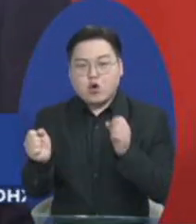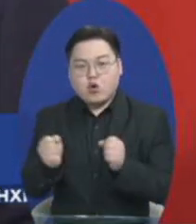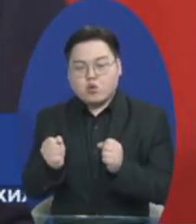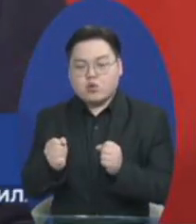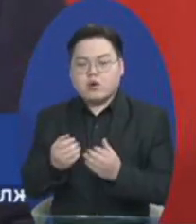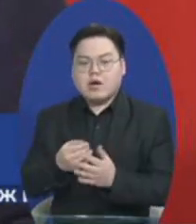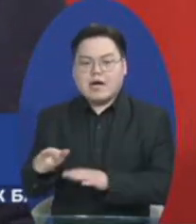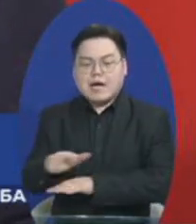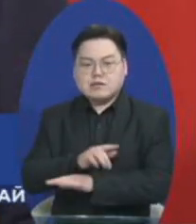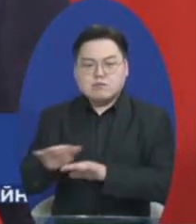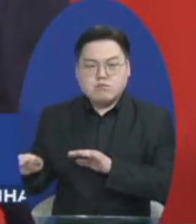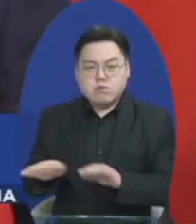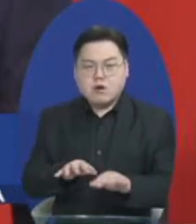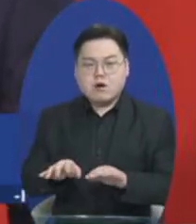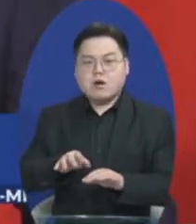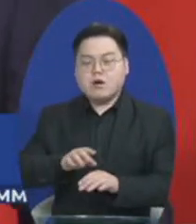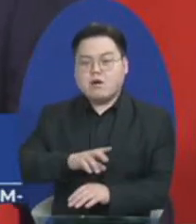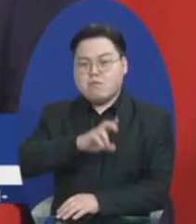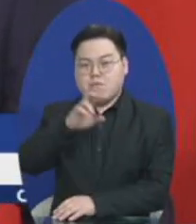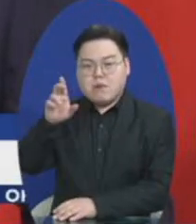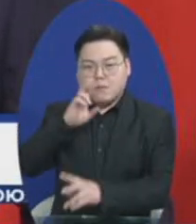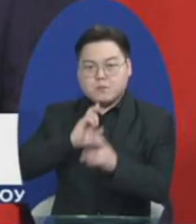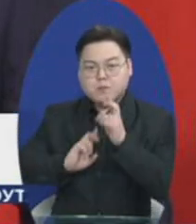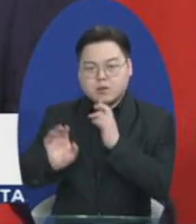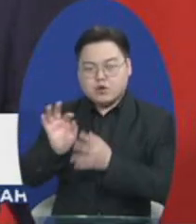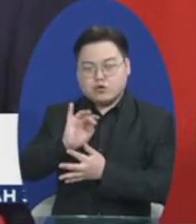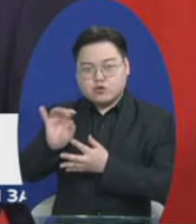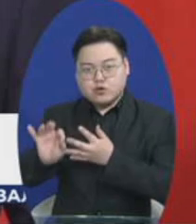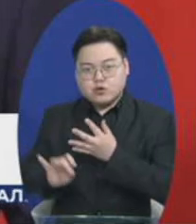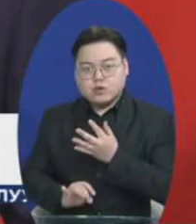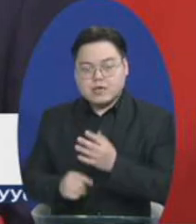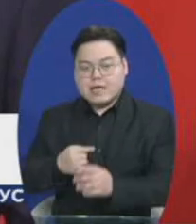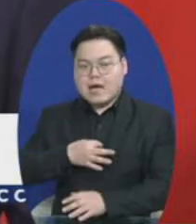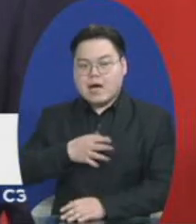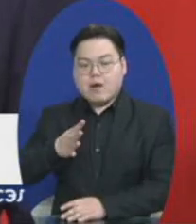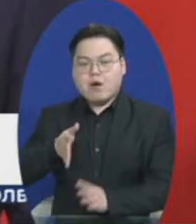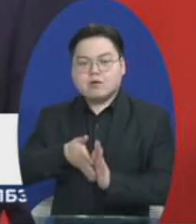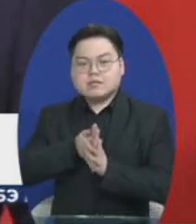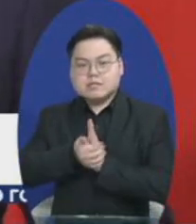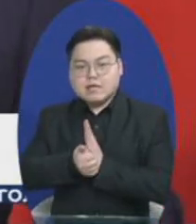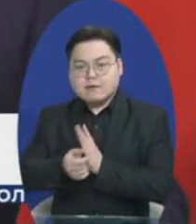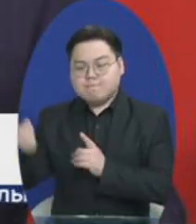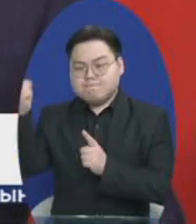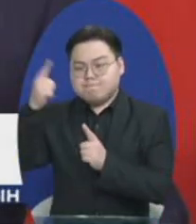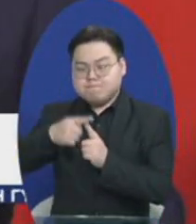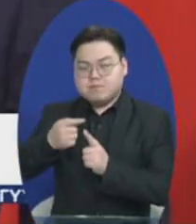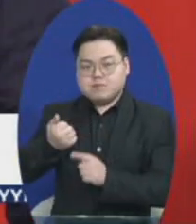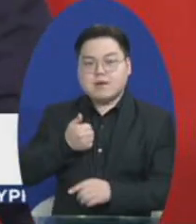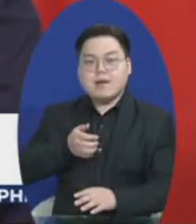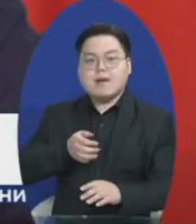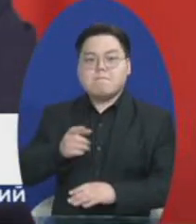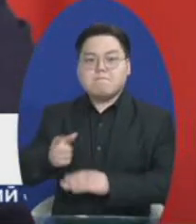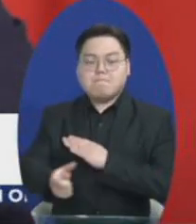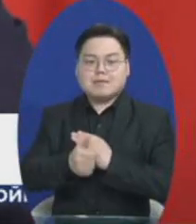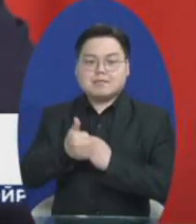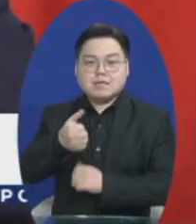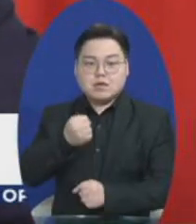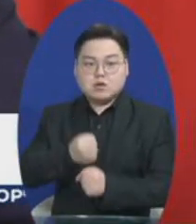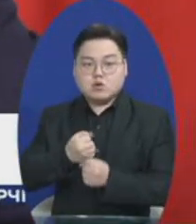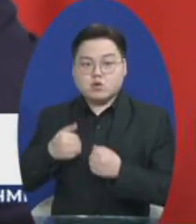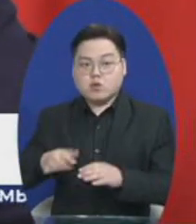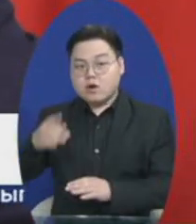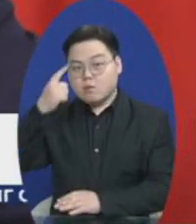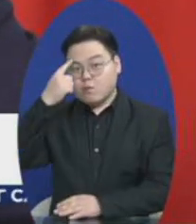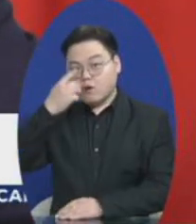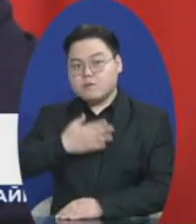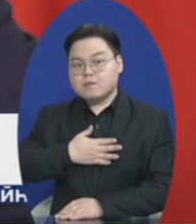онц аюултай бүс нутагт ур чадвар, эр зориг, тесвэр хатуужилтаагаар мэрэгжлийн өндөр түвшинд ажиллаж эх